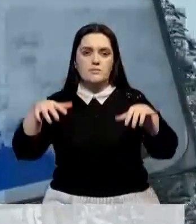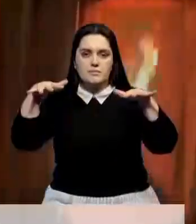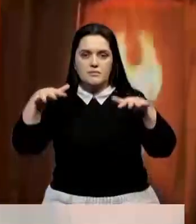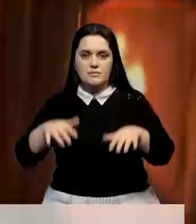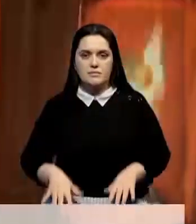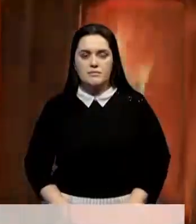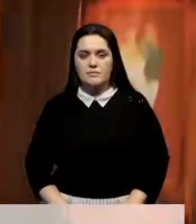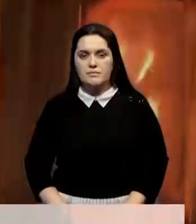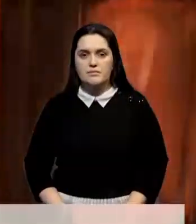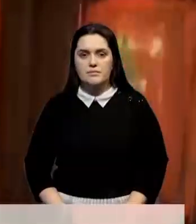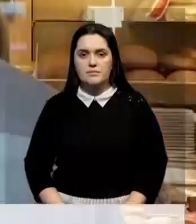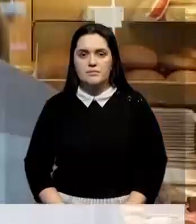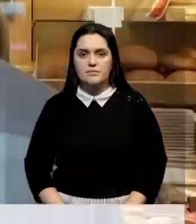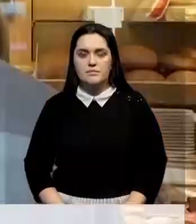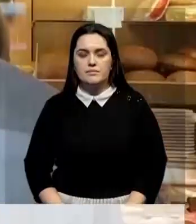на электроэнергию.